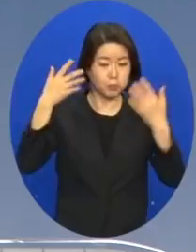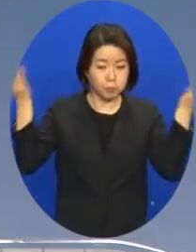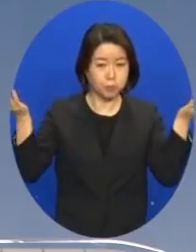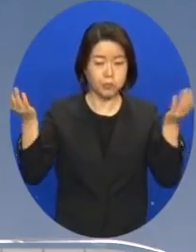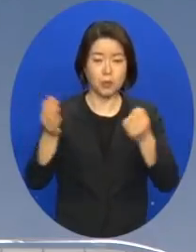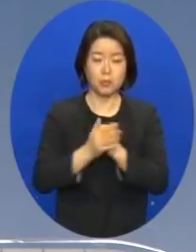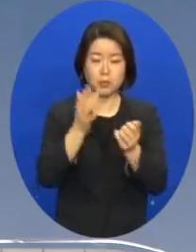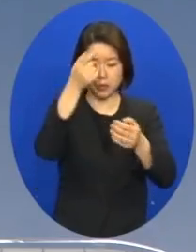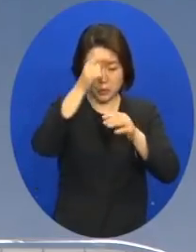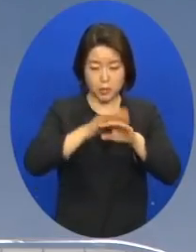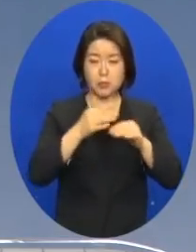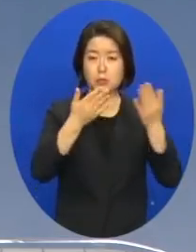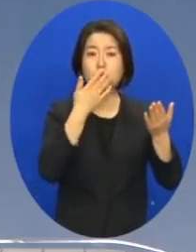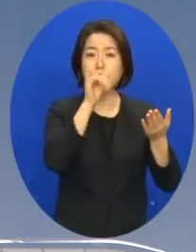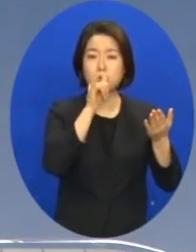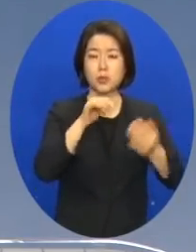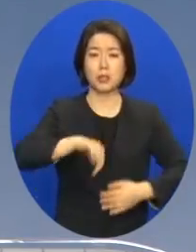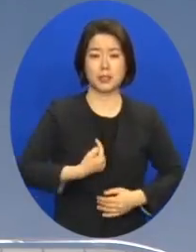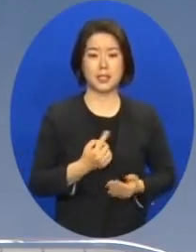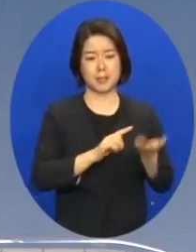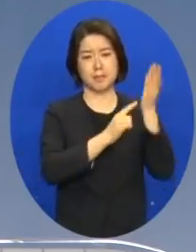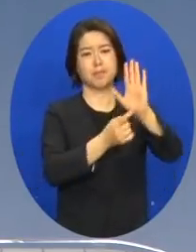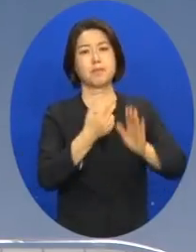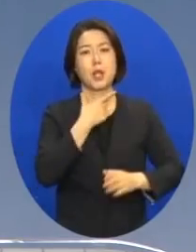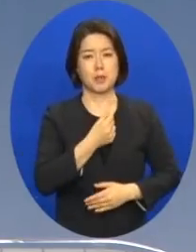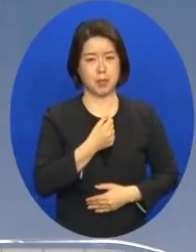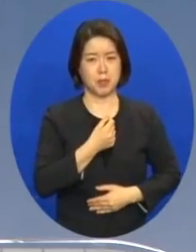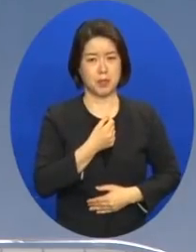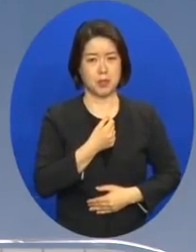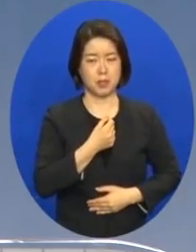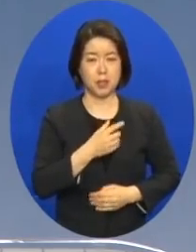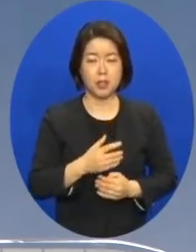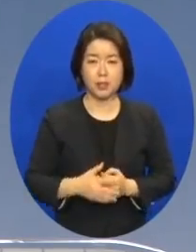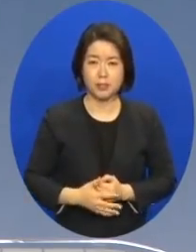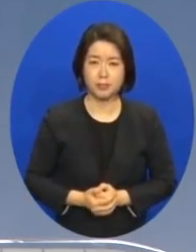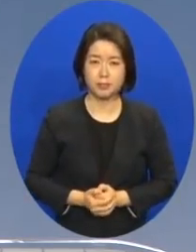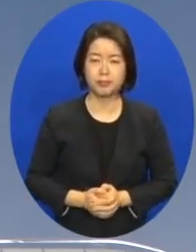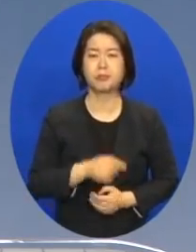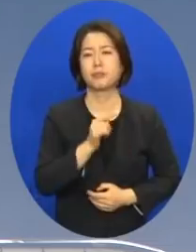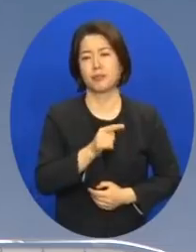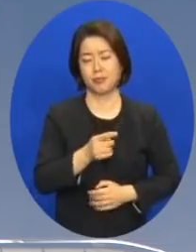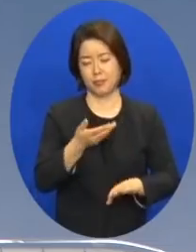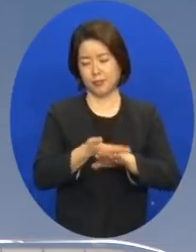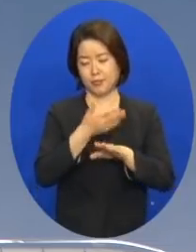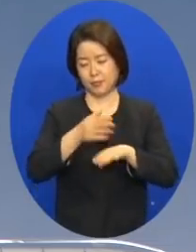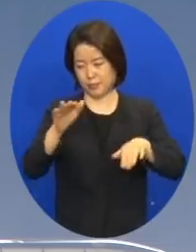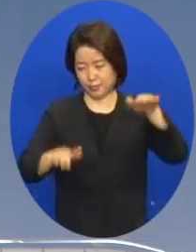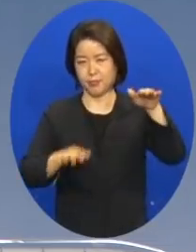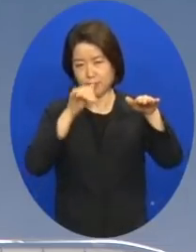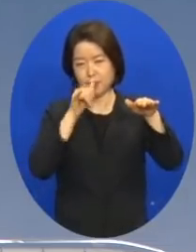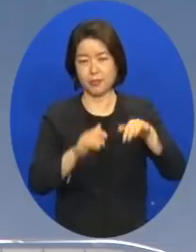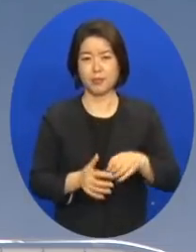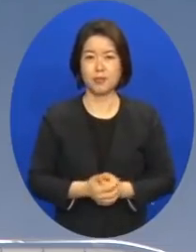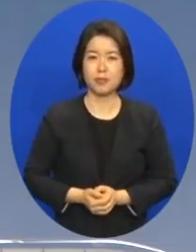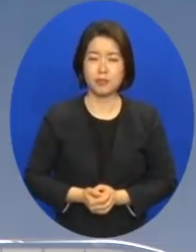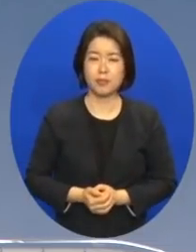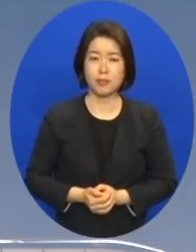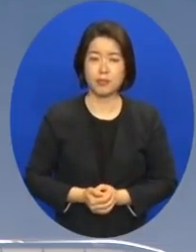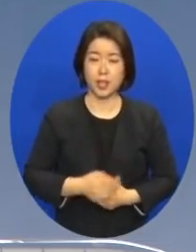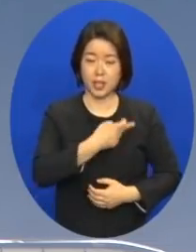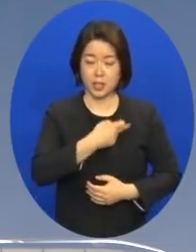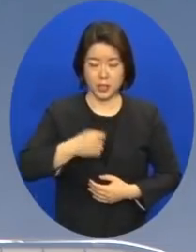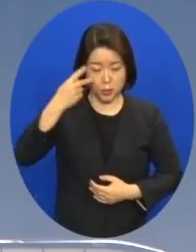있지, 자기를 드러내려고 한 겁니까? 여기서 차이가 나는 거예요. 사도 바울이